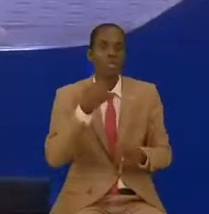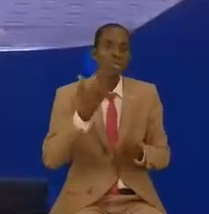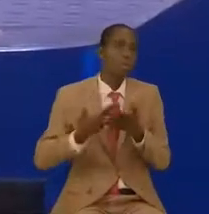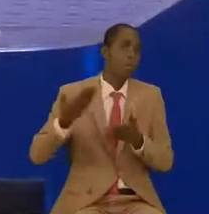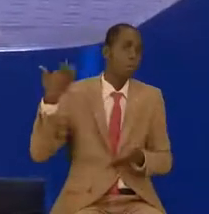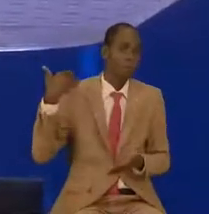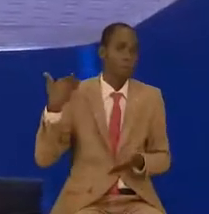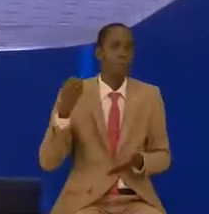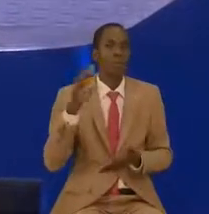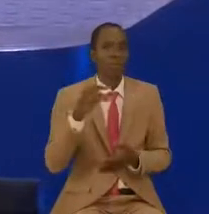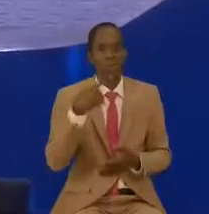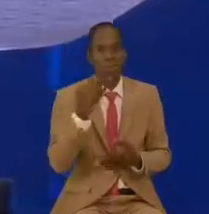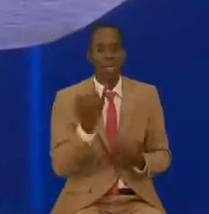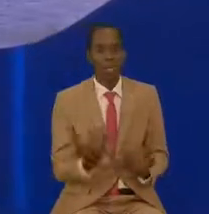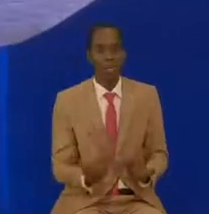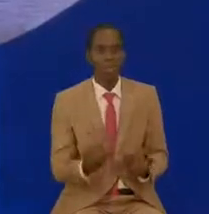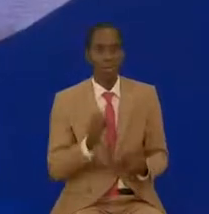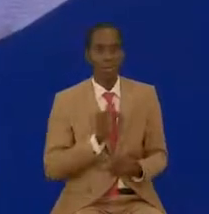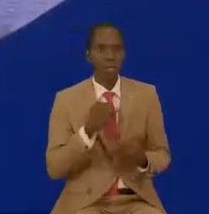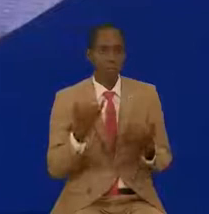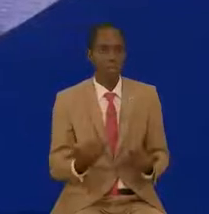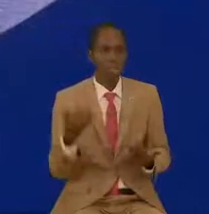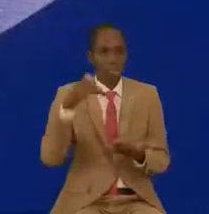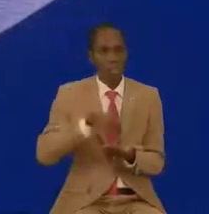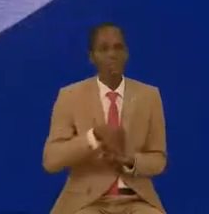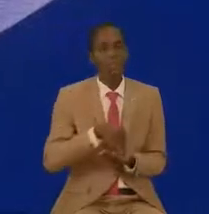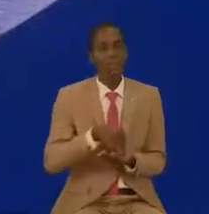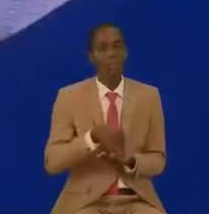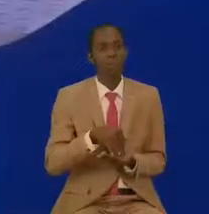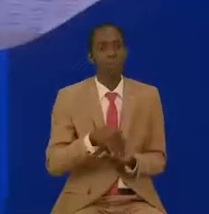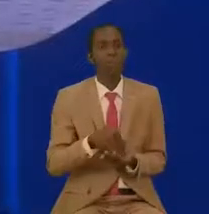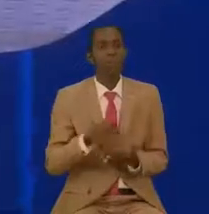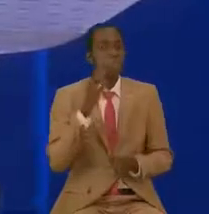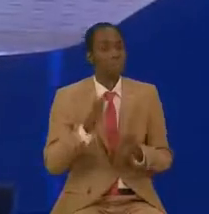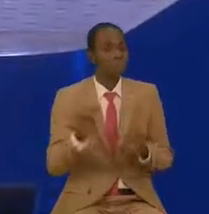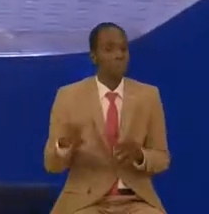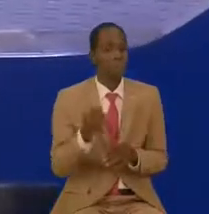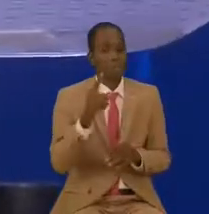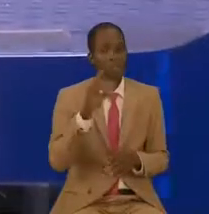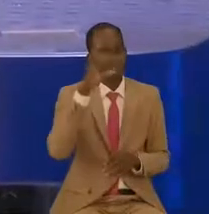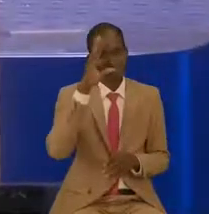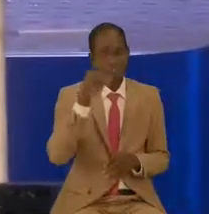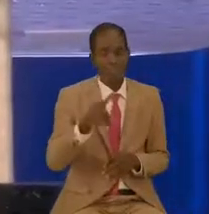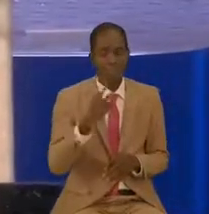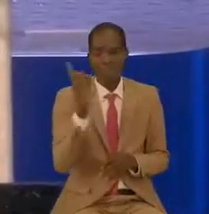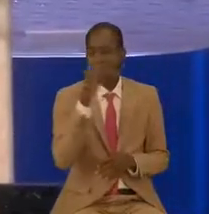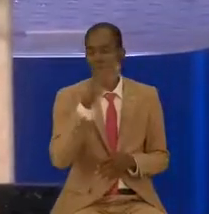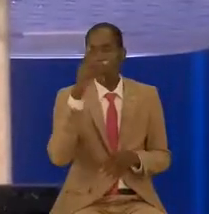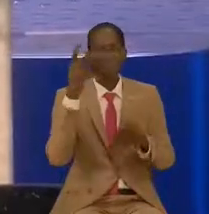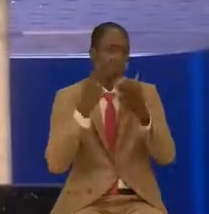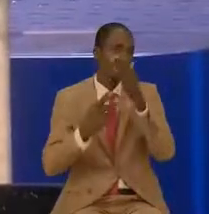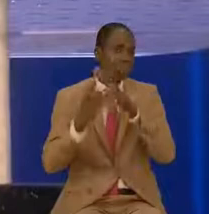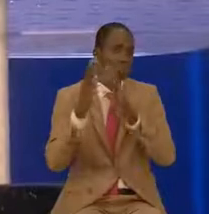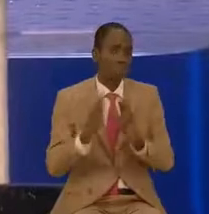Nous l'avons dit précédemment et je le répète à cette heure. Si quelqu'un faux prophète,